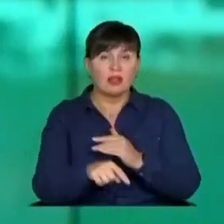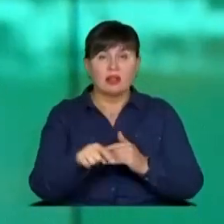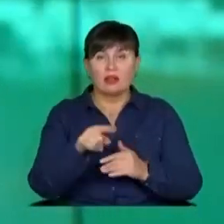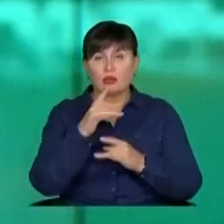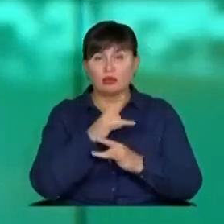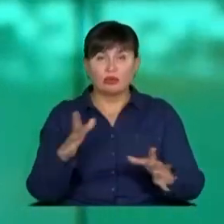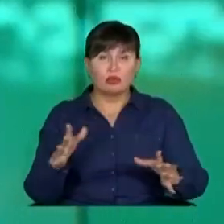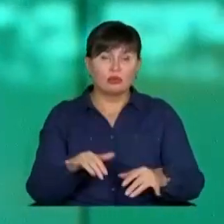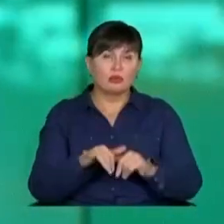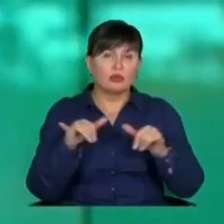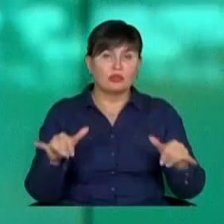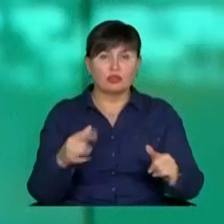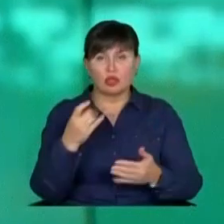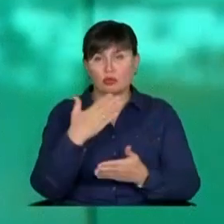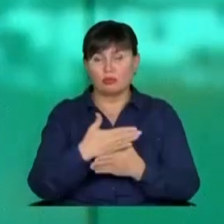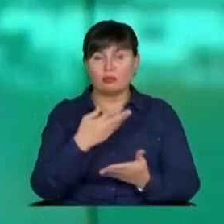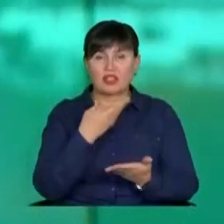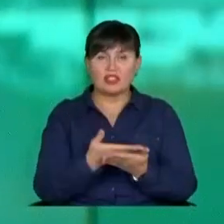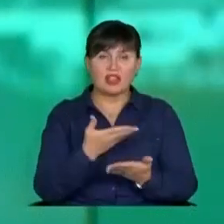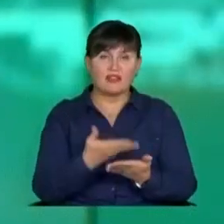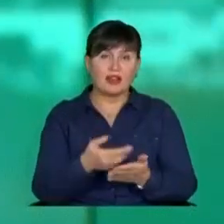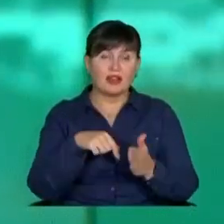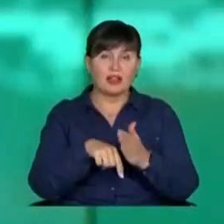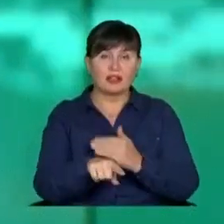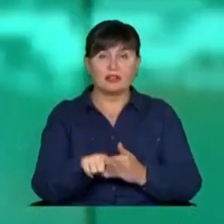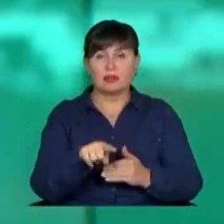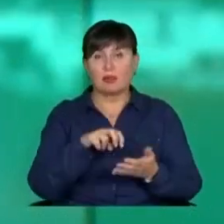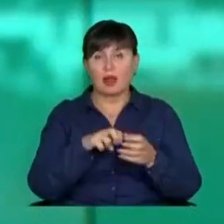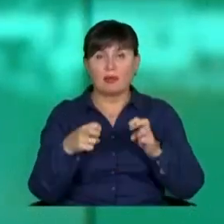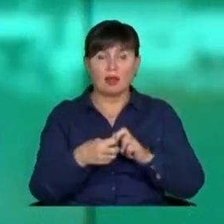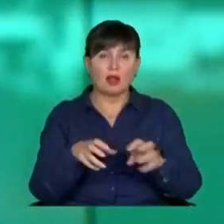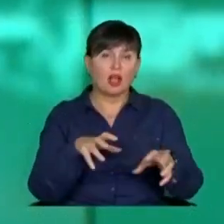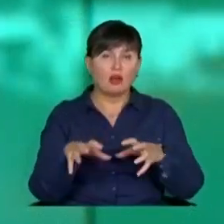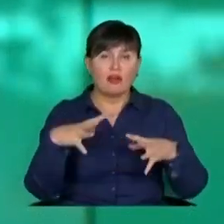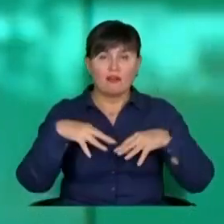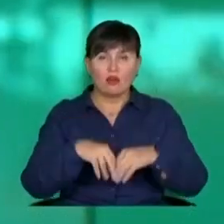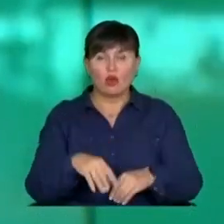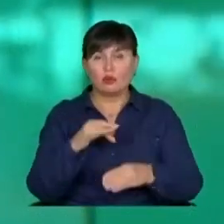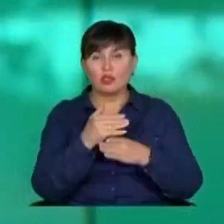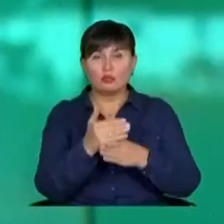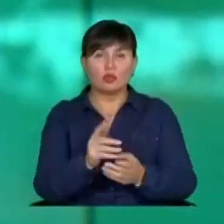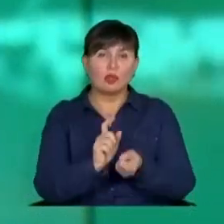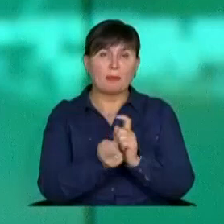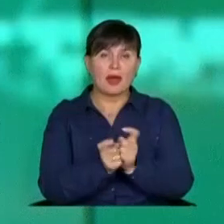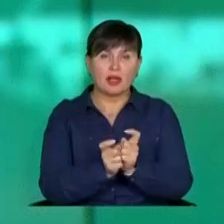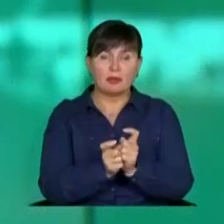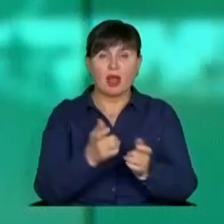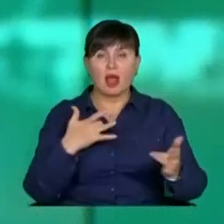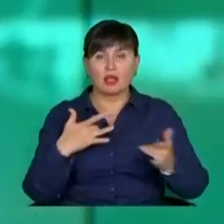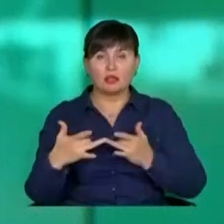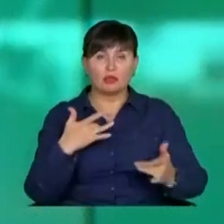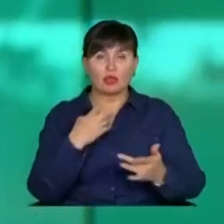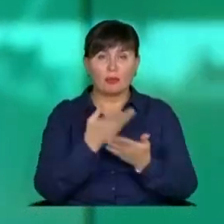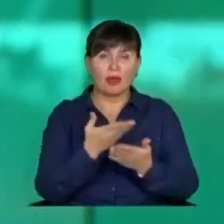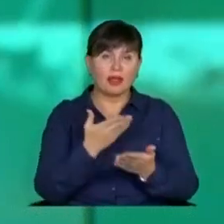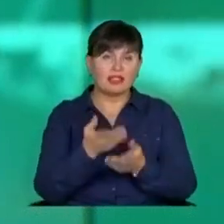пополнилась ещё одним представлением в основе спектакля кол лежит проблема коррупции в обществе и способы борьбы с ней актёры театра показали